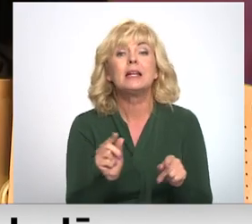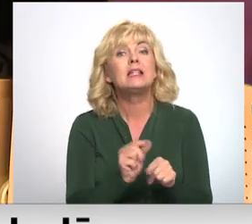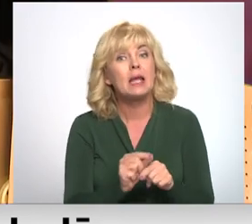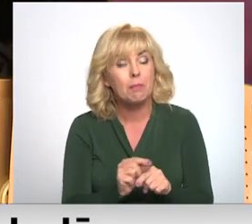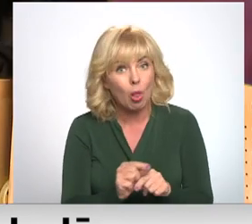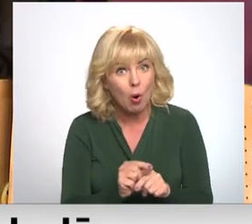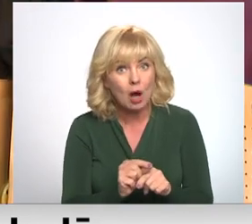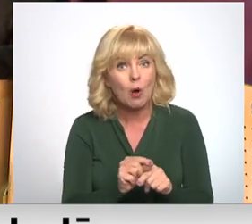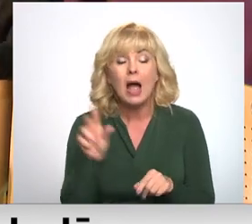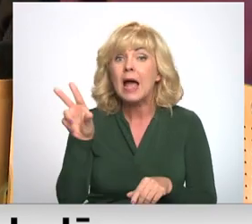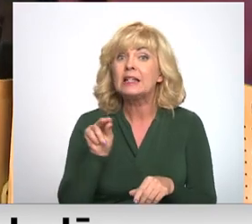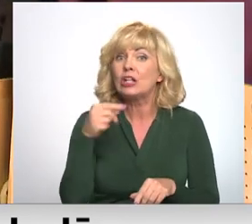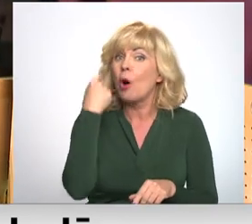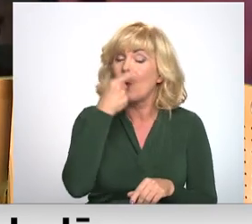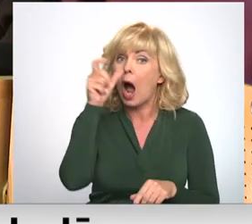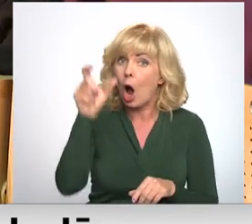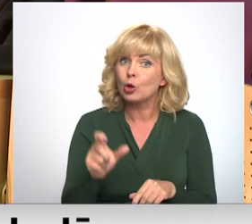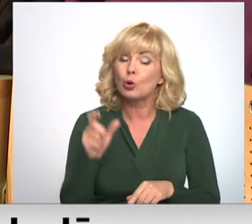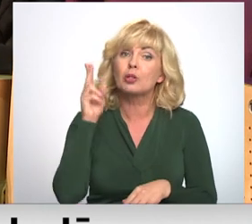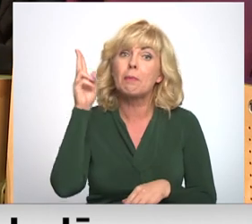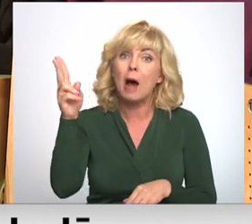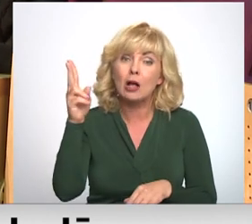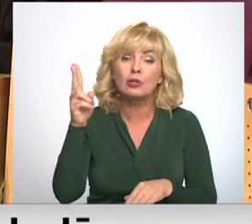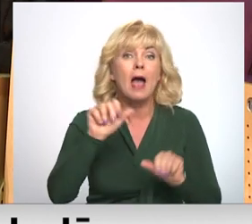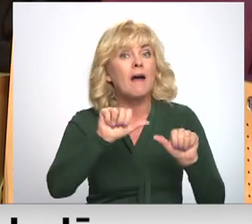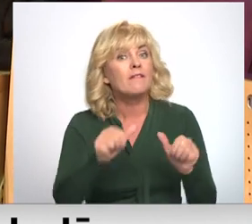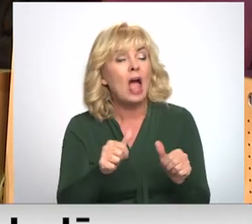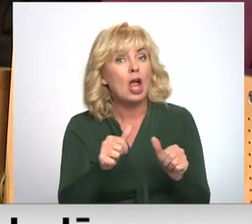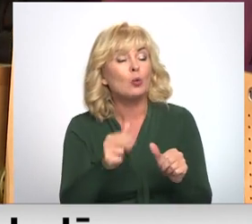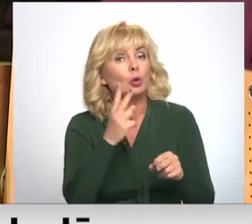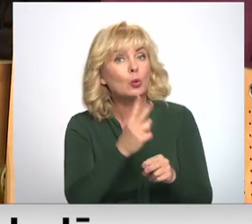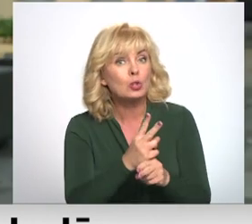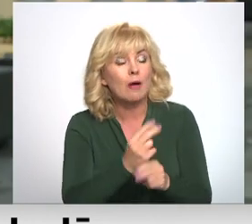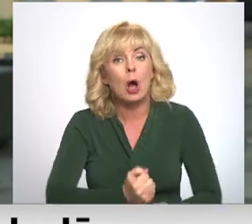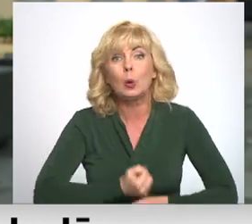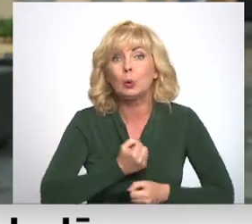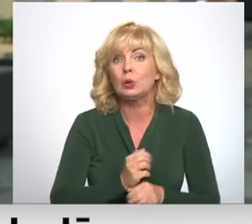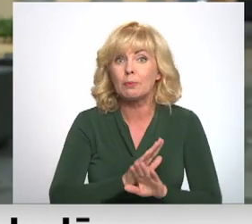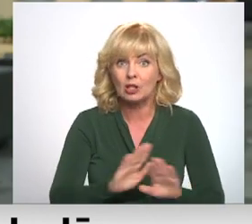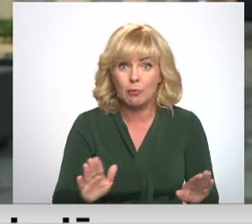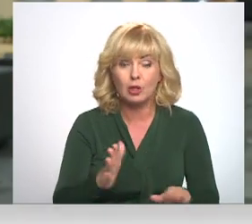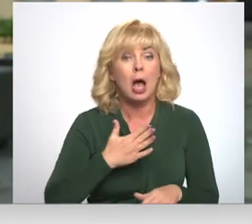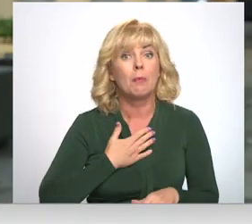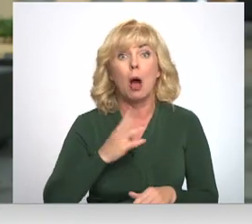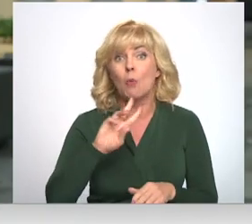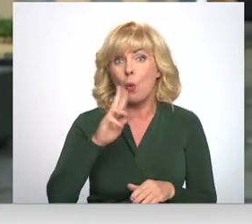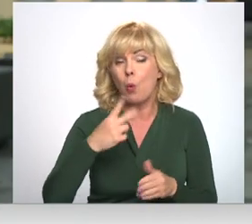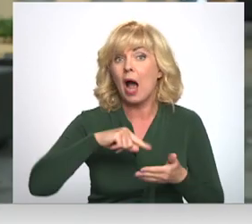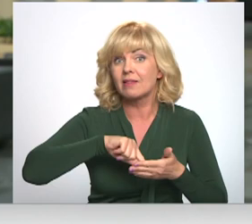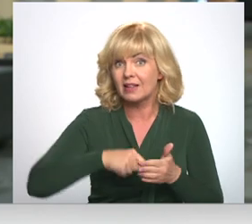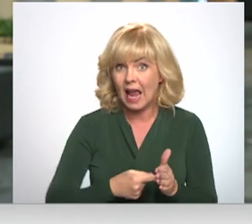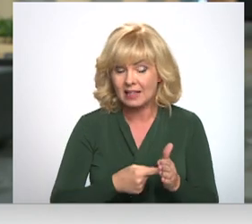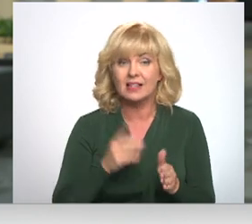ķiploku. Diktāta autors ir pārliecināts, ka viņa radītais uzdevums grūtības nesagādāšot. Ja man būtu otrais iespēja, es